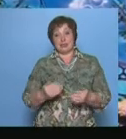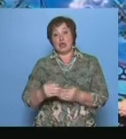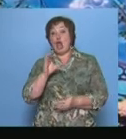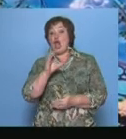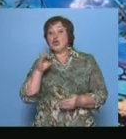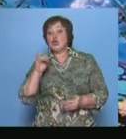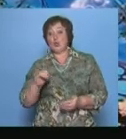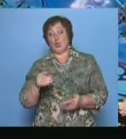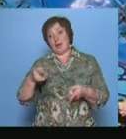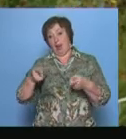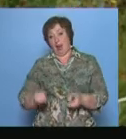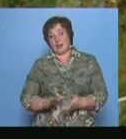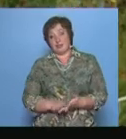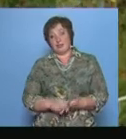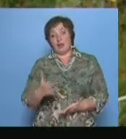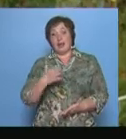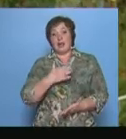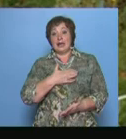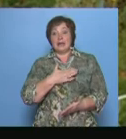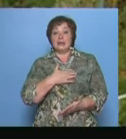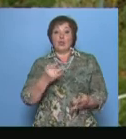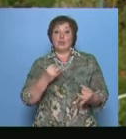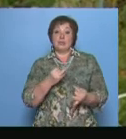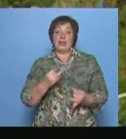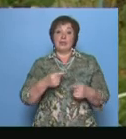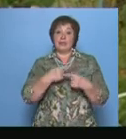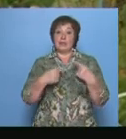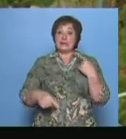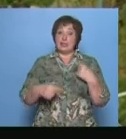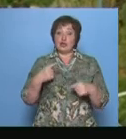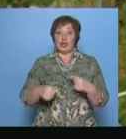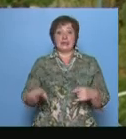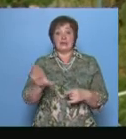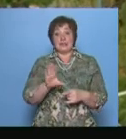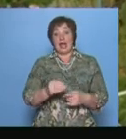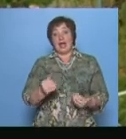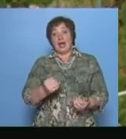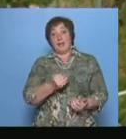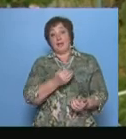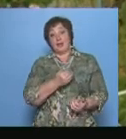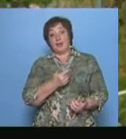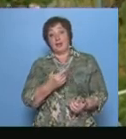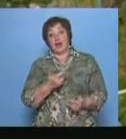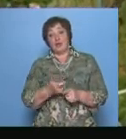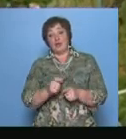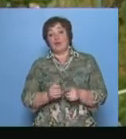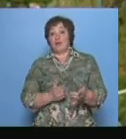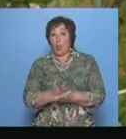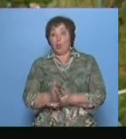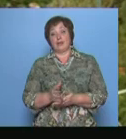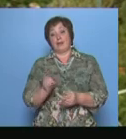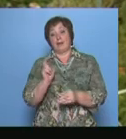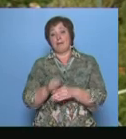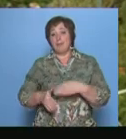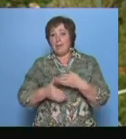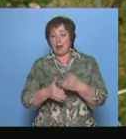сюрреализму. Дом преображается с каждым разом. Все это самое вроде выходят, помогают